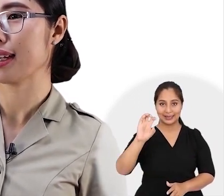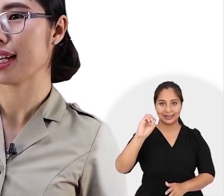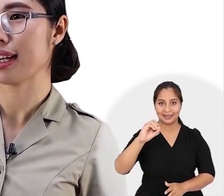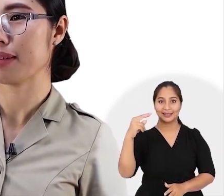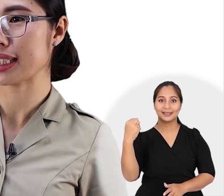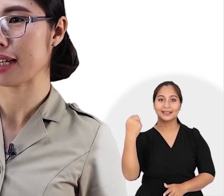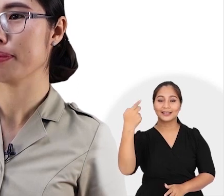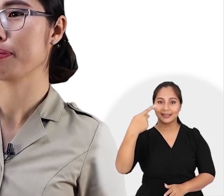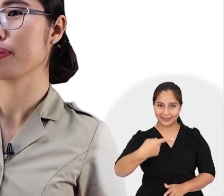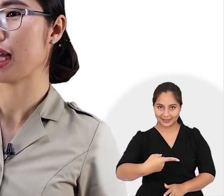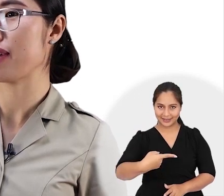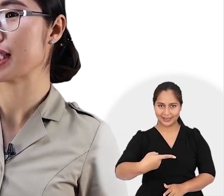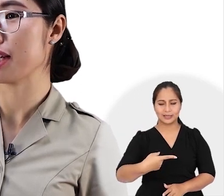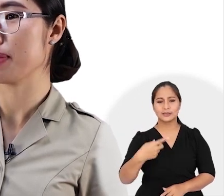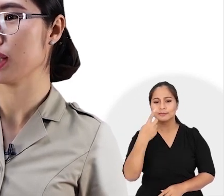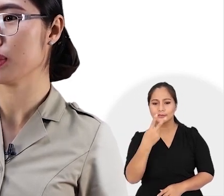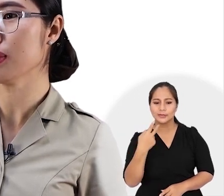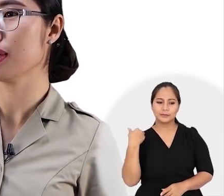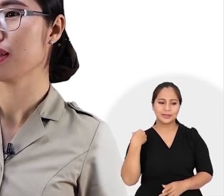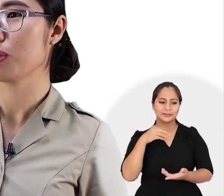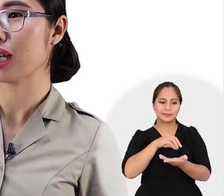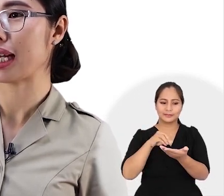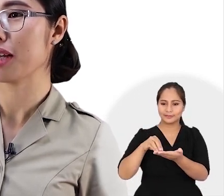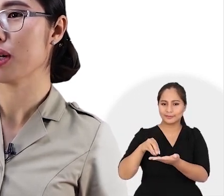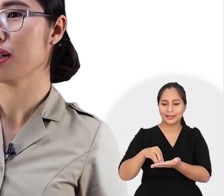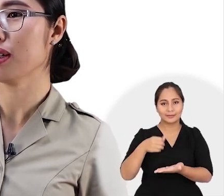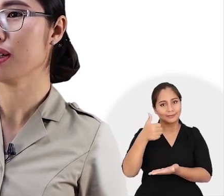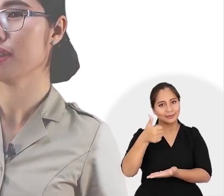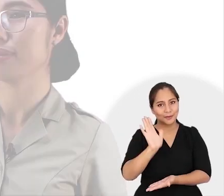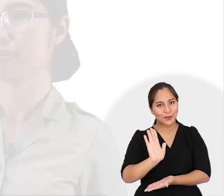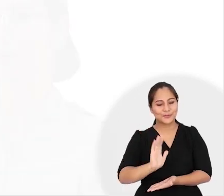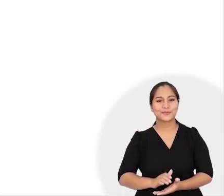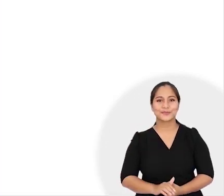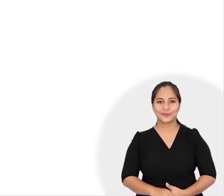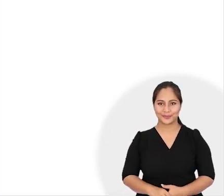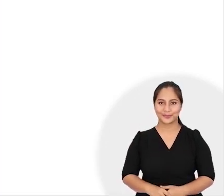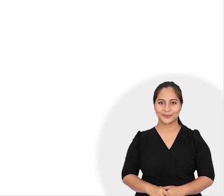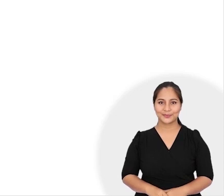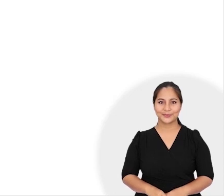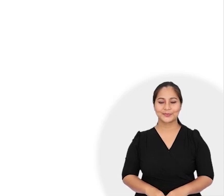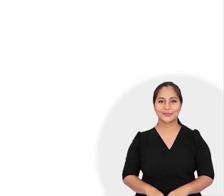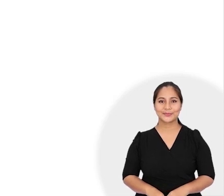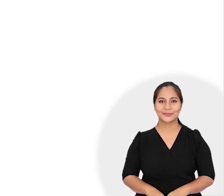างใส่ทางข้างคำซับคำว่าสิงเบิ่งดูพวกหลานได้บ่